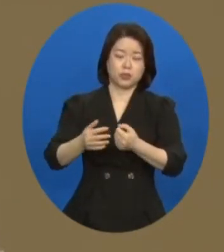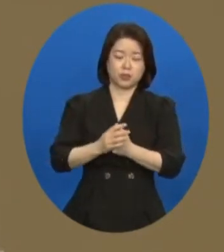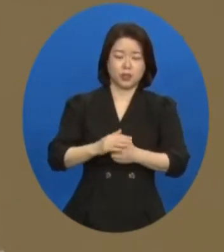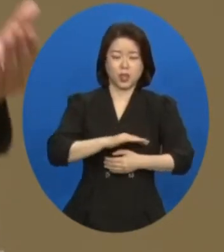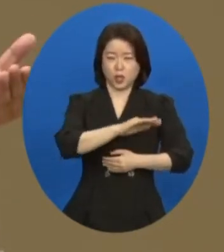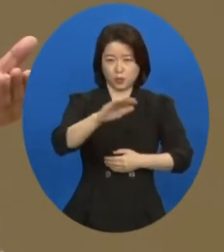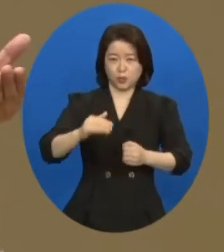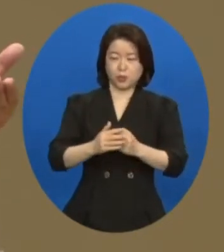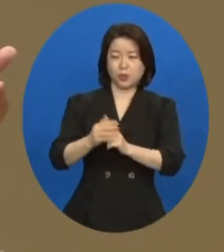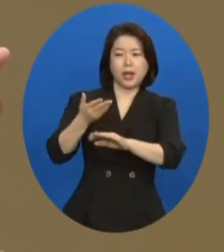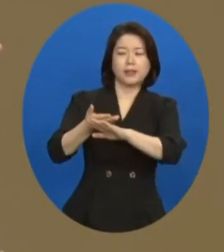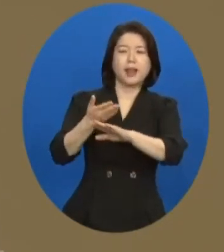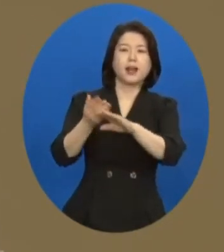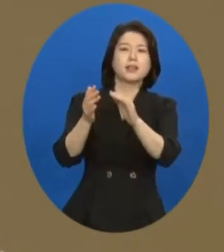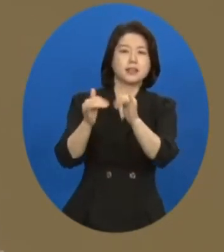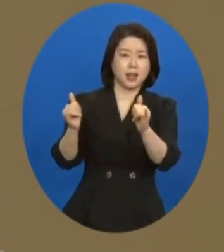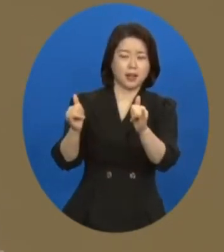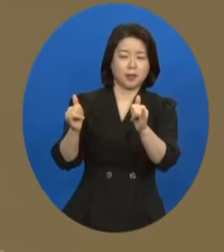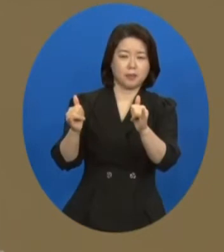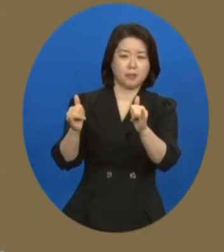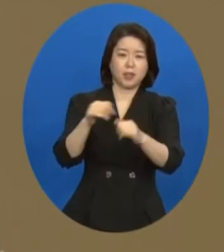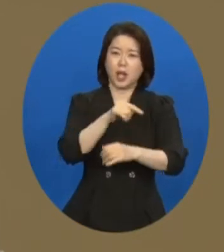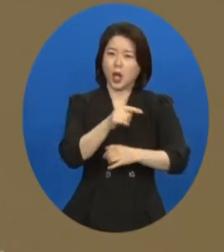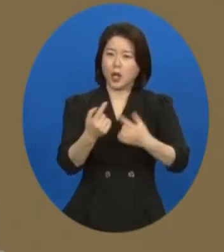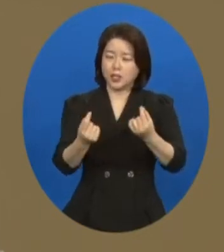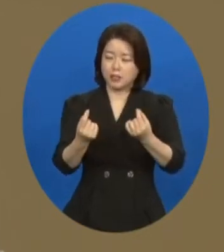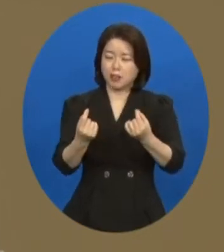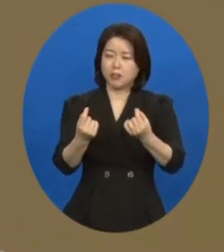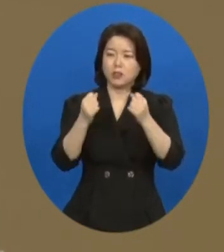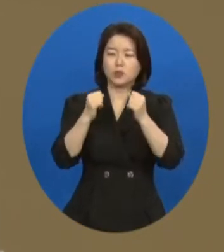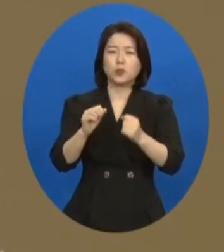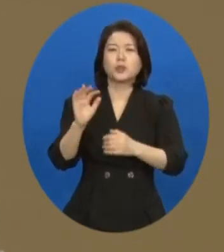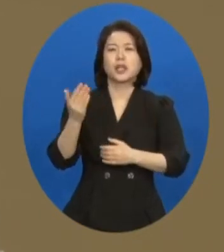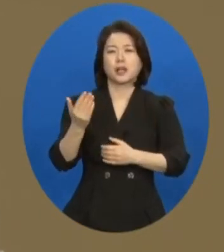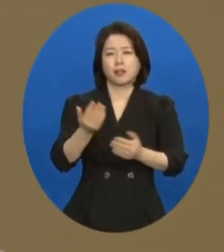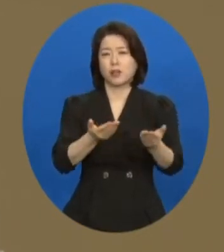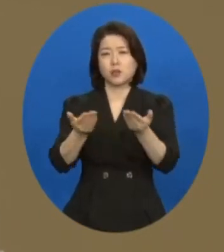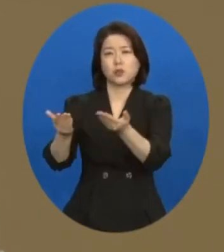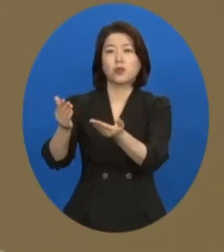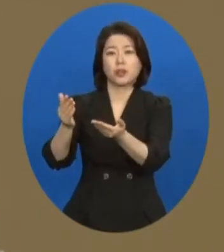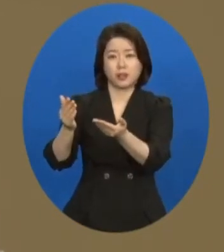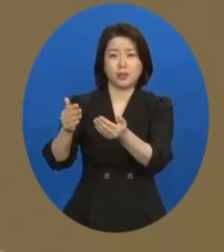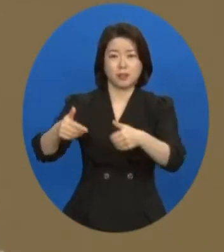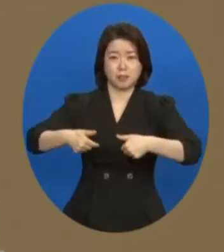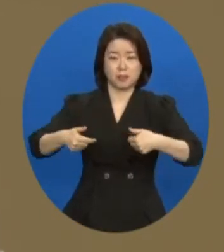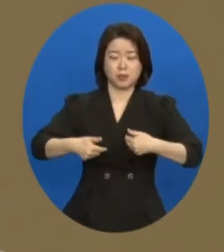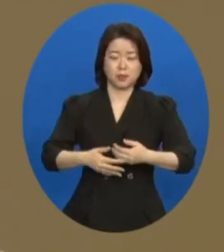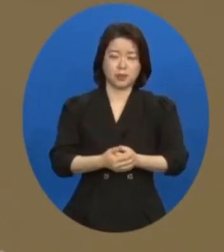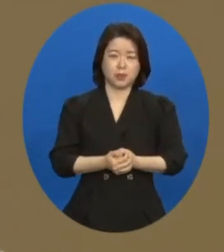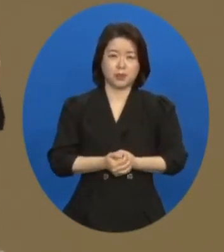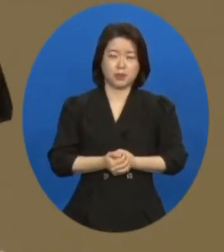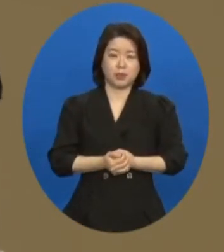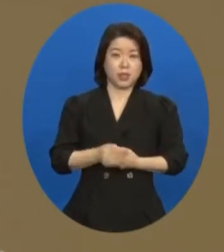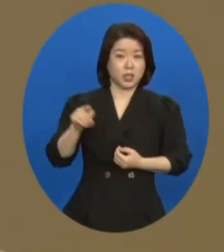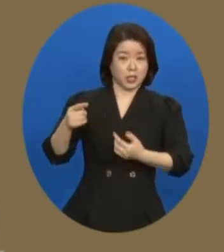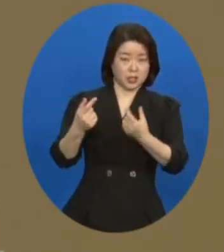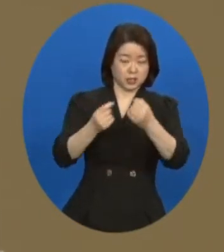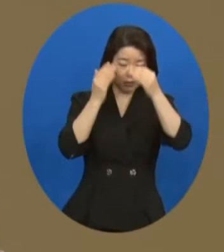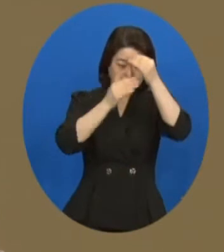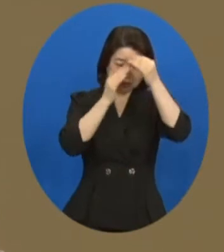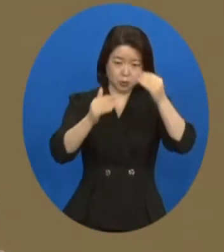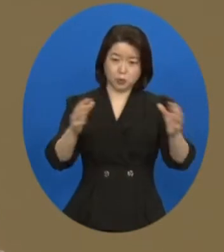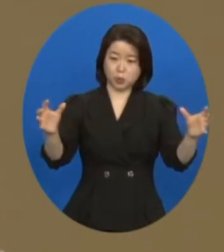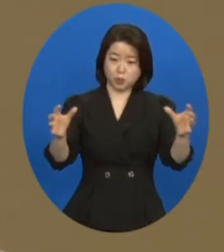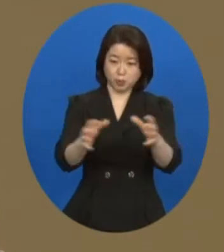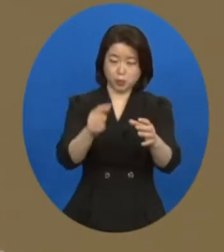다른 사람에게 그와 같은 존재가 되어야 한다는 것입니다 그리고 그런 성도들이 모인